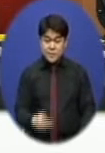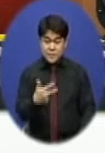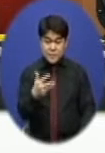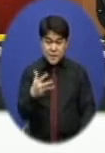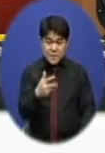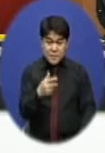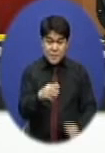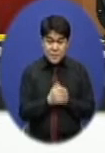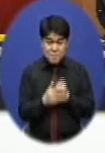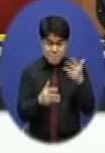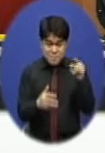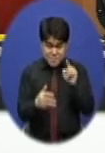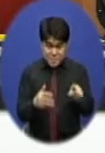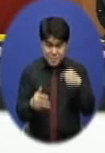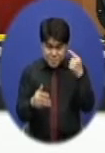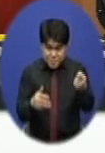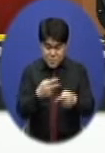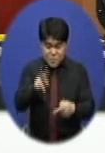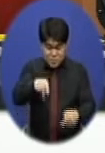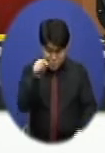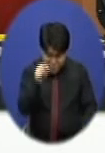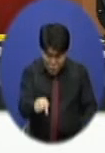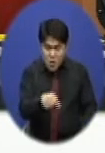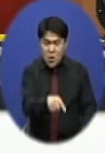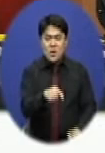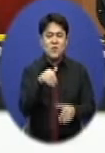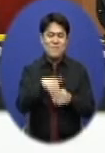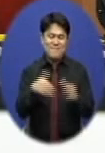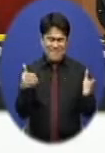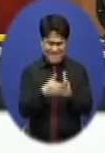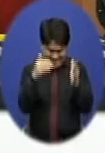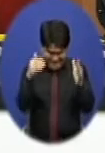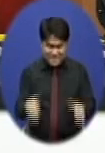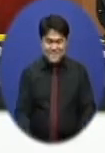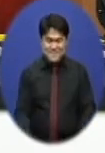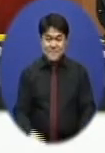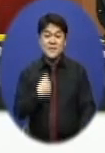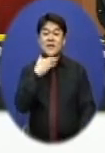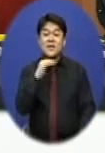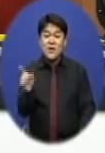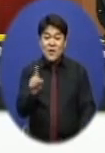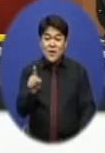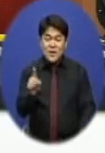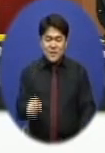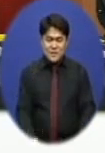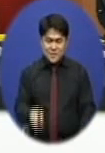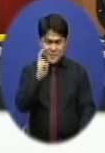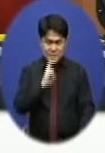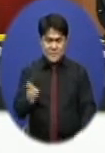네. 자, 8번을 누르신 다음에 우물정자를 누르면, 네. 심사가 완료됩니다. 네. 내 나이가